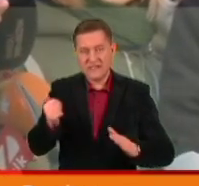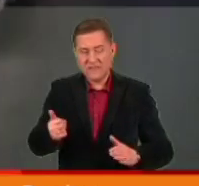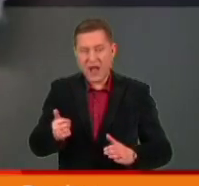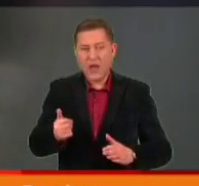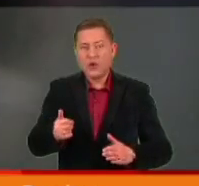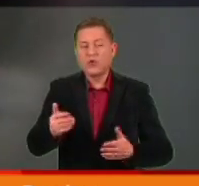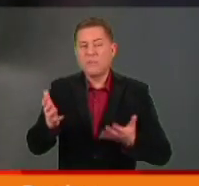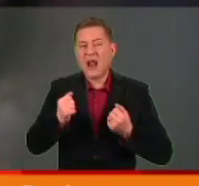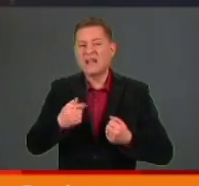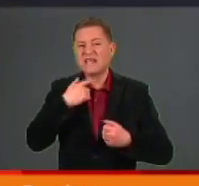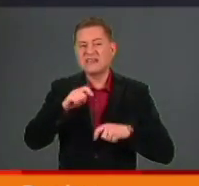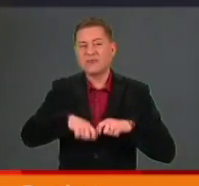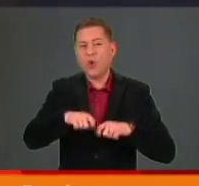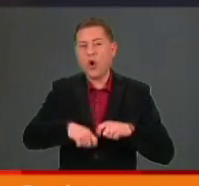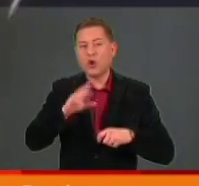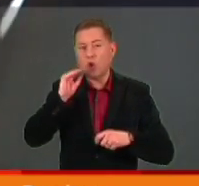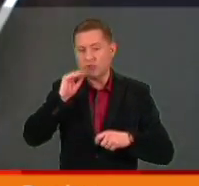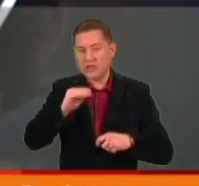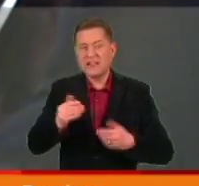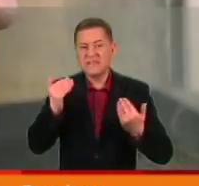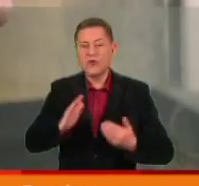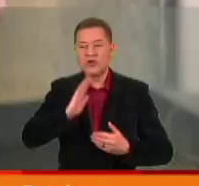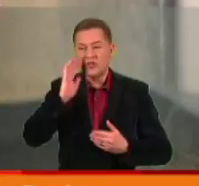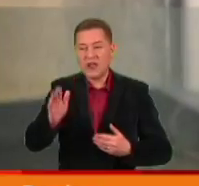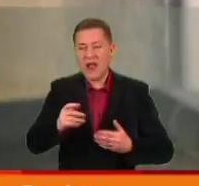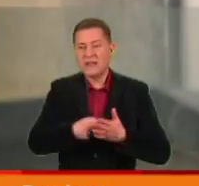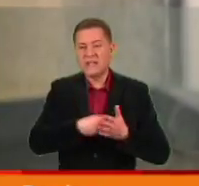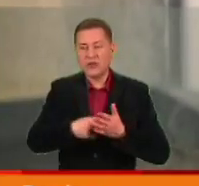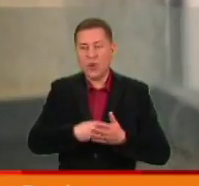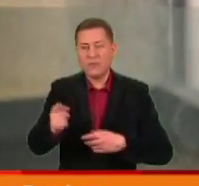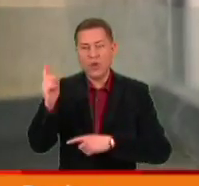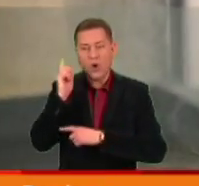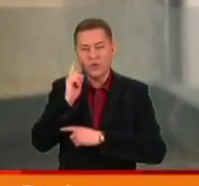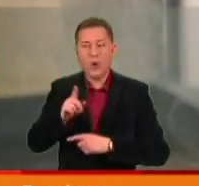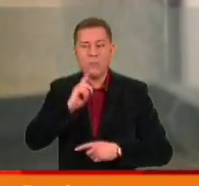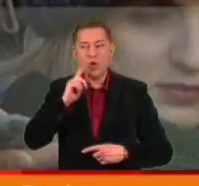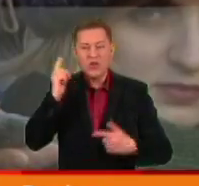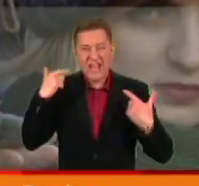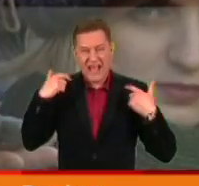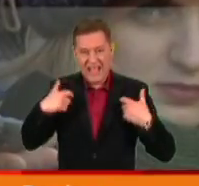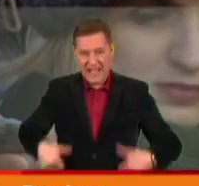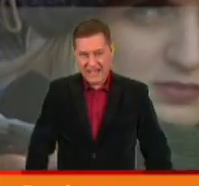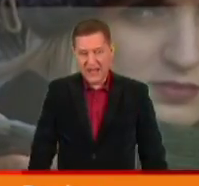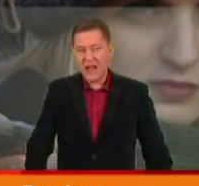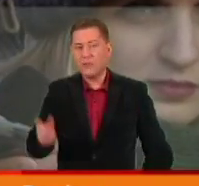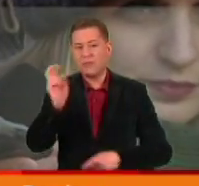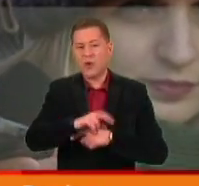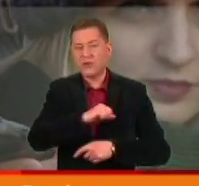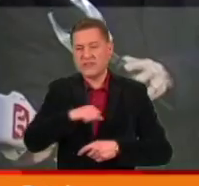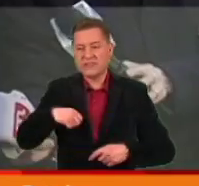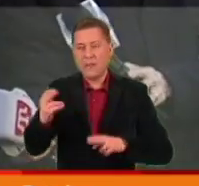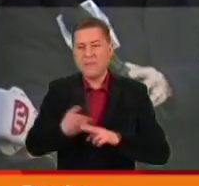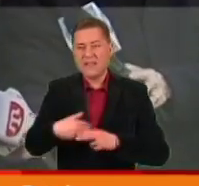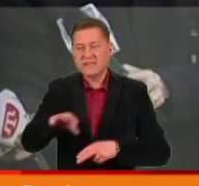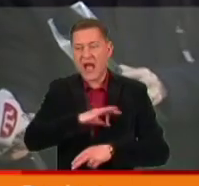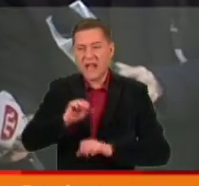зразків голосу. А це вже сьогоднішній ранок. На допити ще при посаді і охоронцях молодий генерал приходить сам, без адвокатів. Спочатку